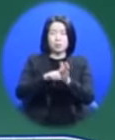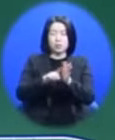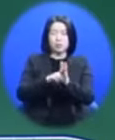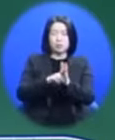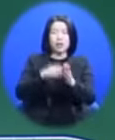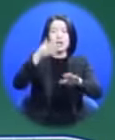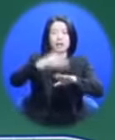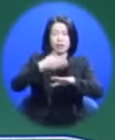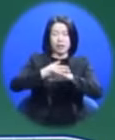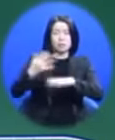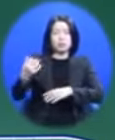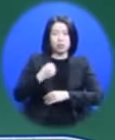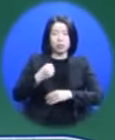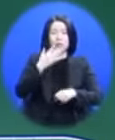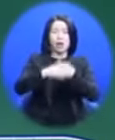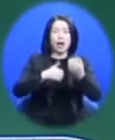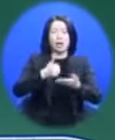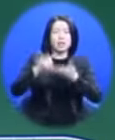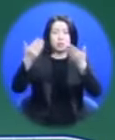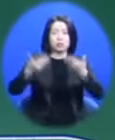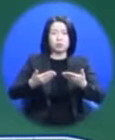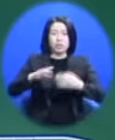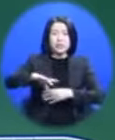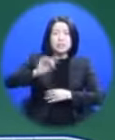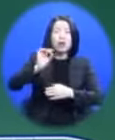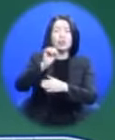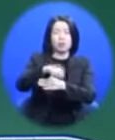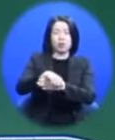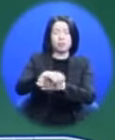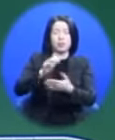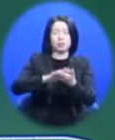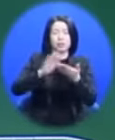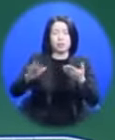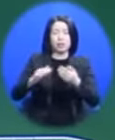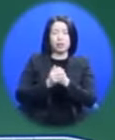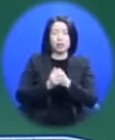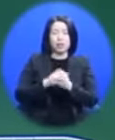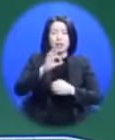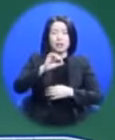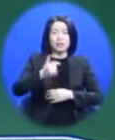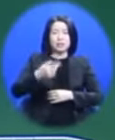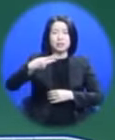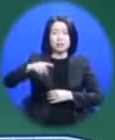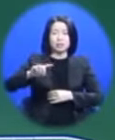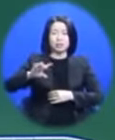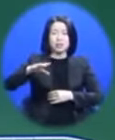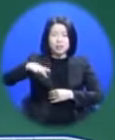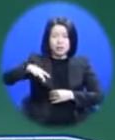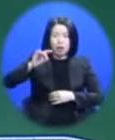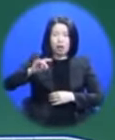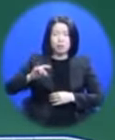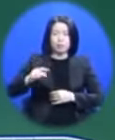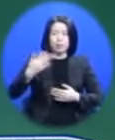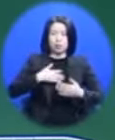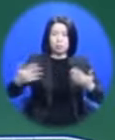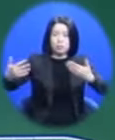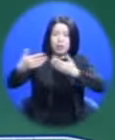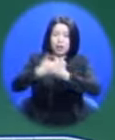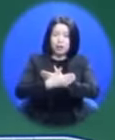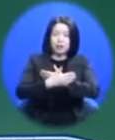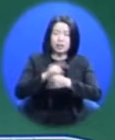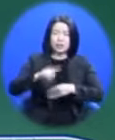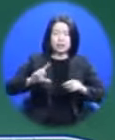믿음의 감사로 하나님이 주신 첫 열매였습니다. 은서를 처음 품에 안게 된